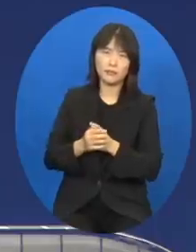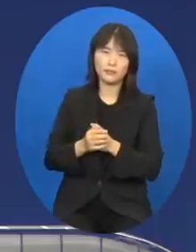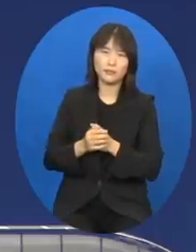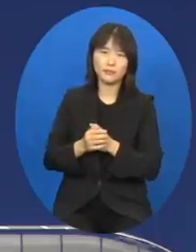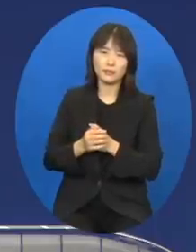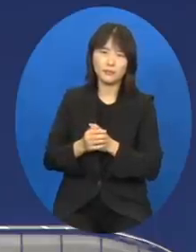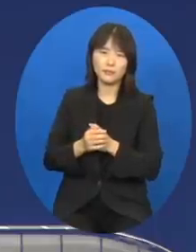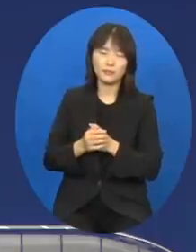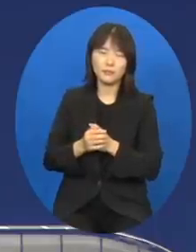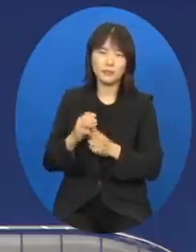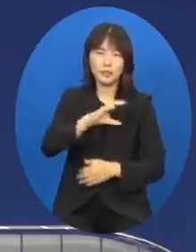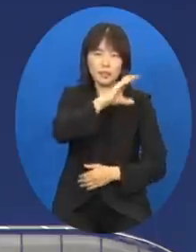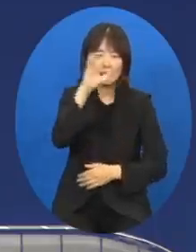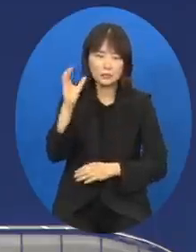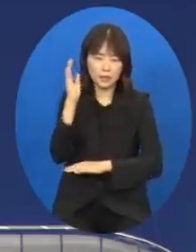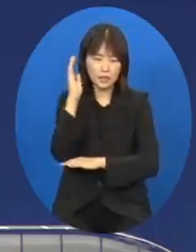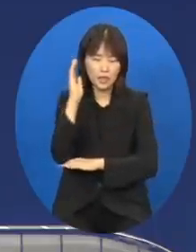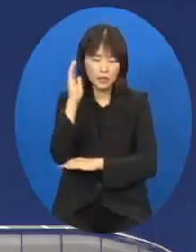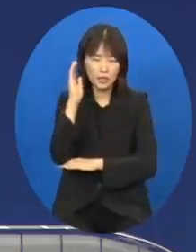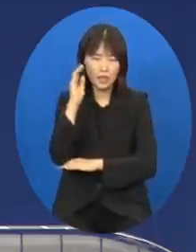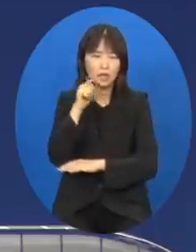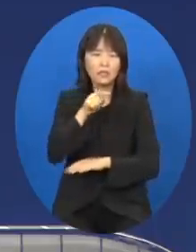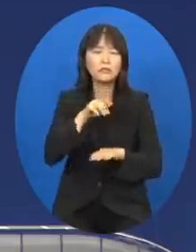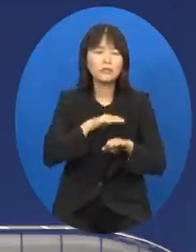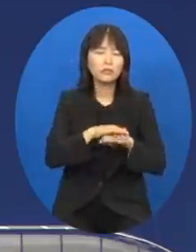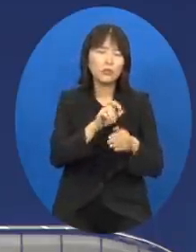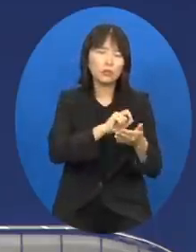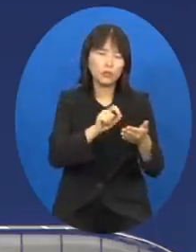그러니까 크리스마스 이야기가 이렇게 기록이 된 거예요.